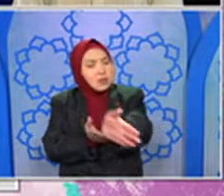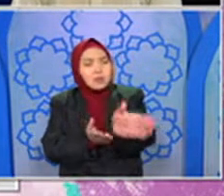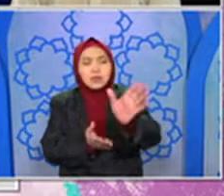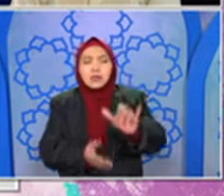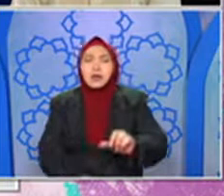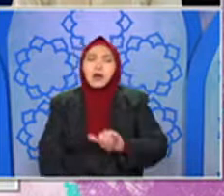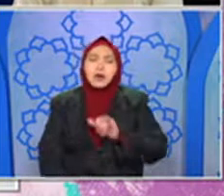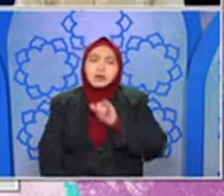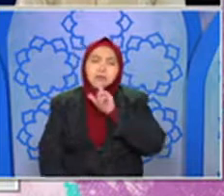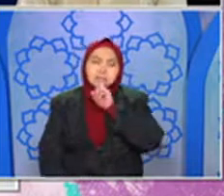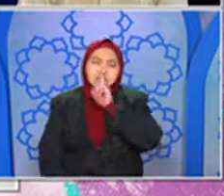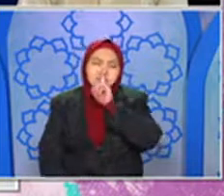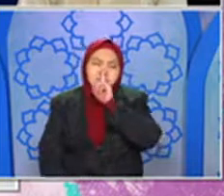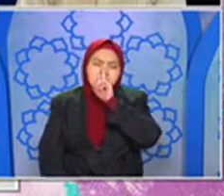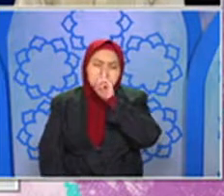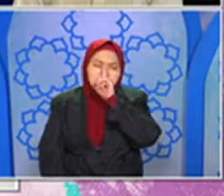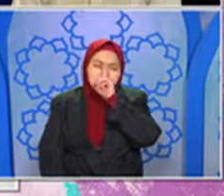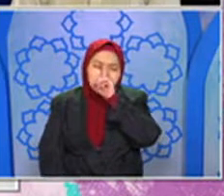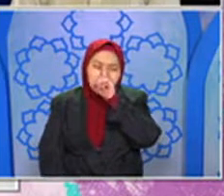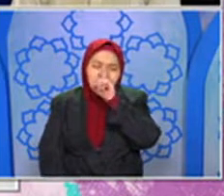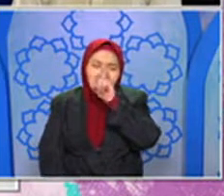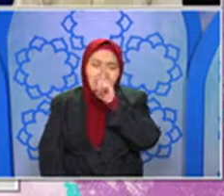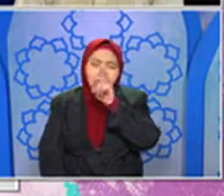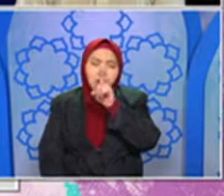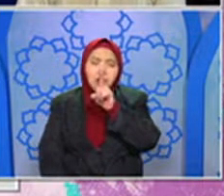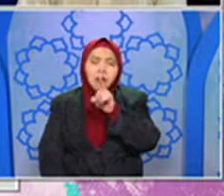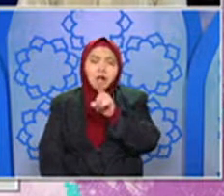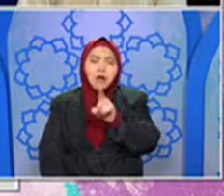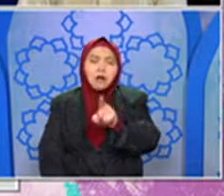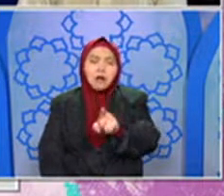قَبْلُ لَفِي ضَلَالٍ